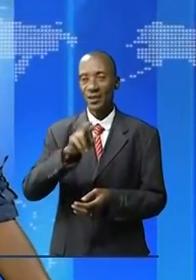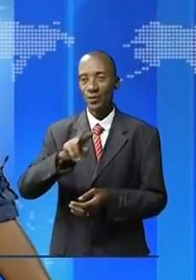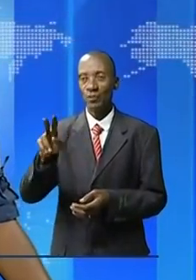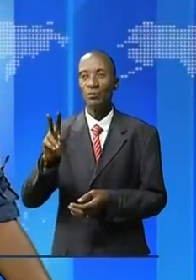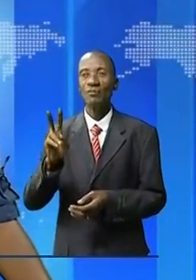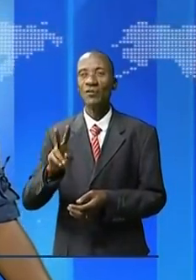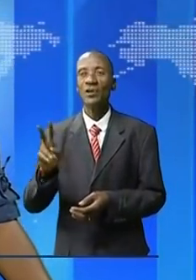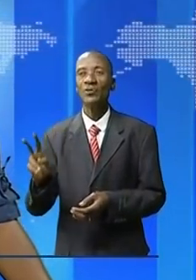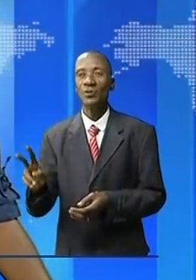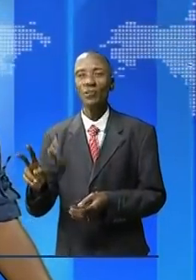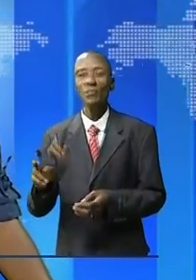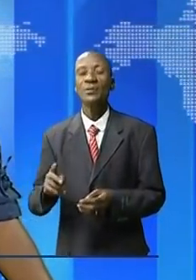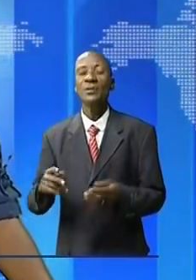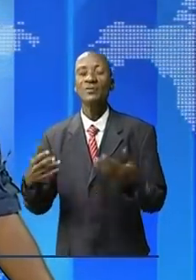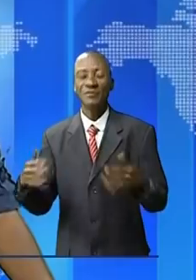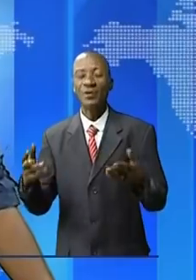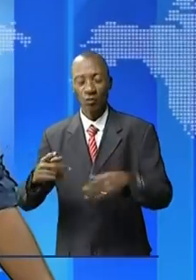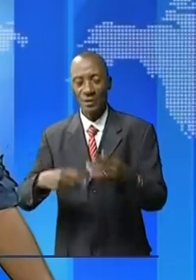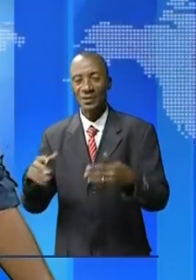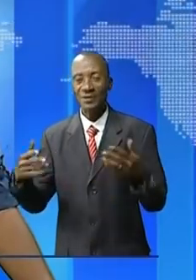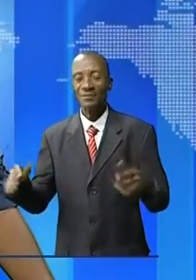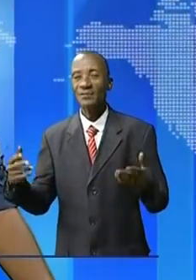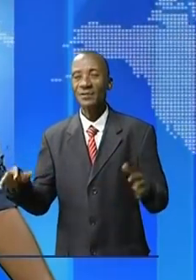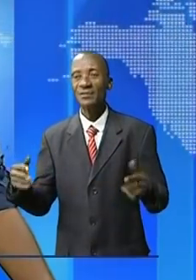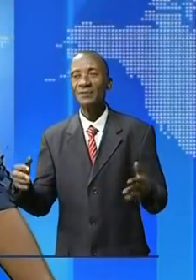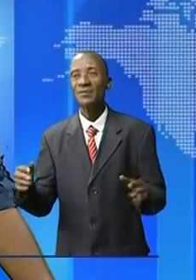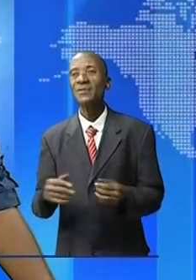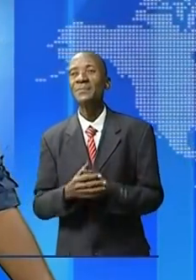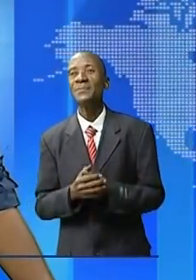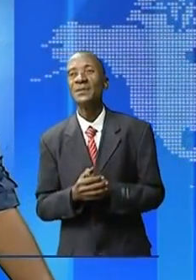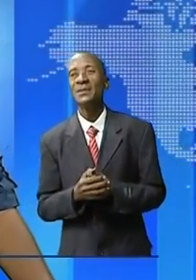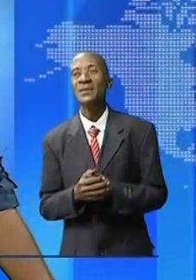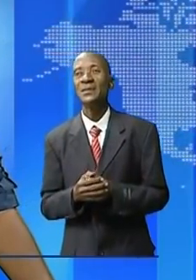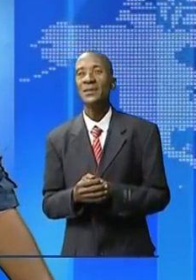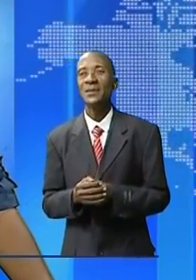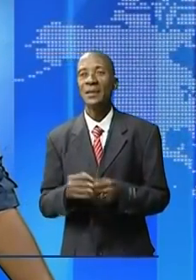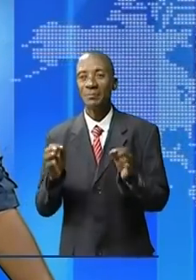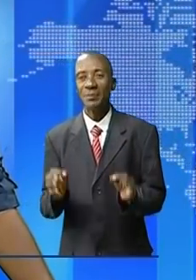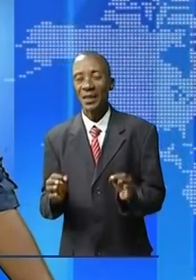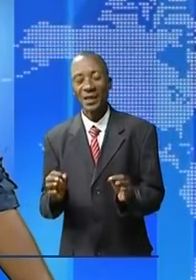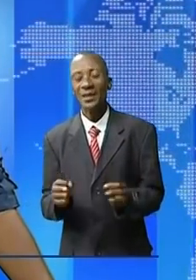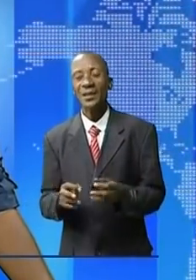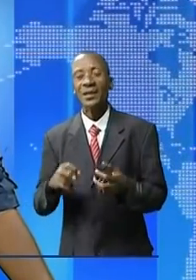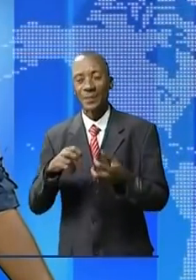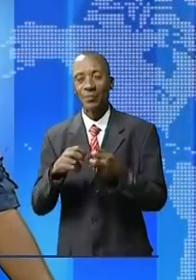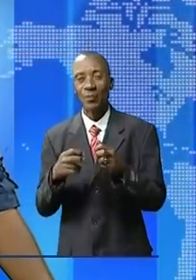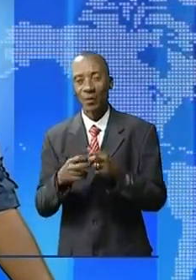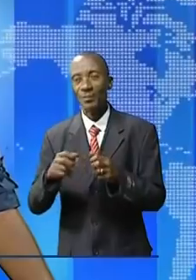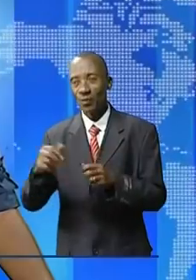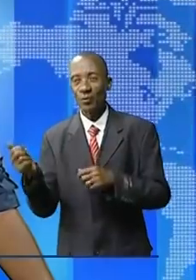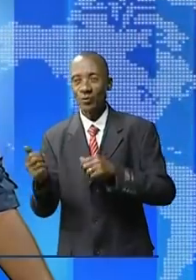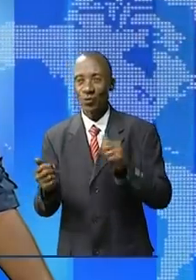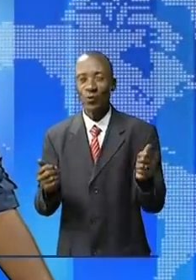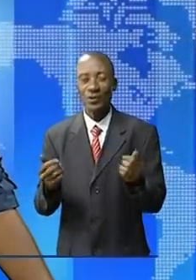du Congo. Le Kasaï central veut éliminer l'analphabétisation dans sa population. Le